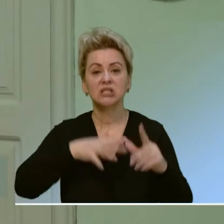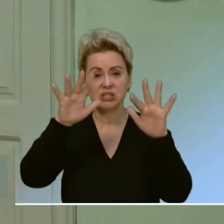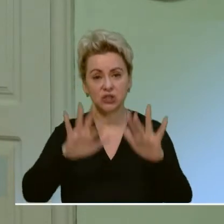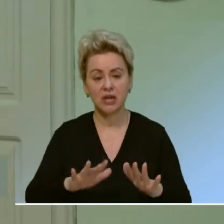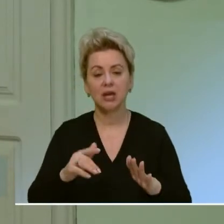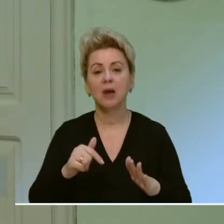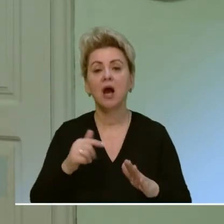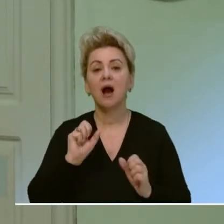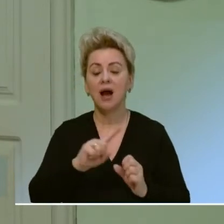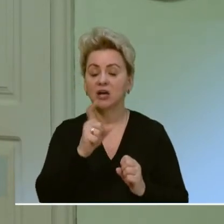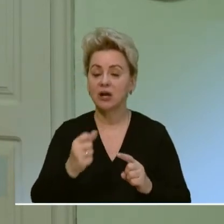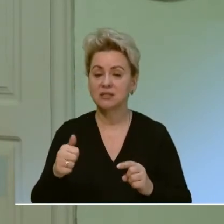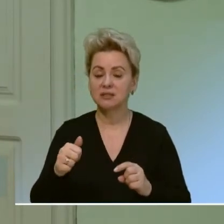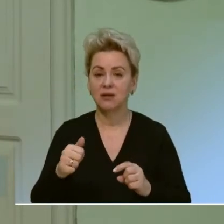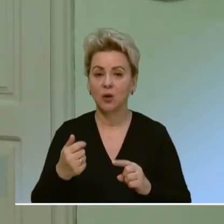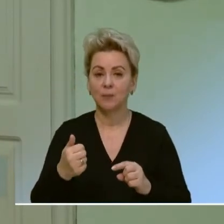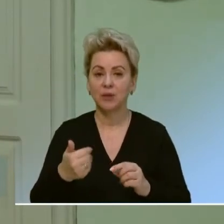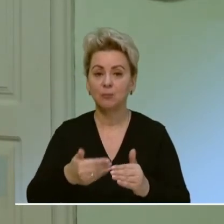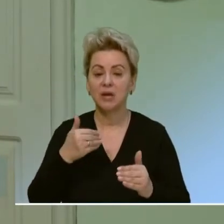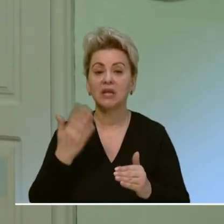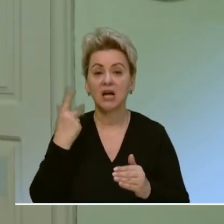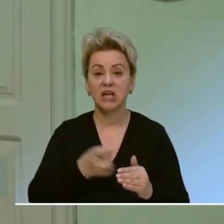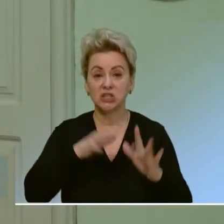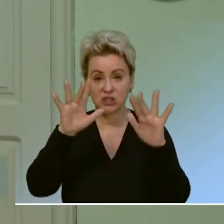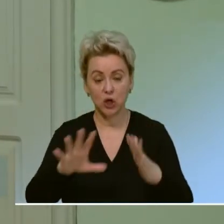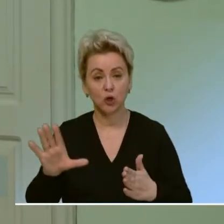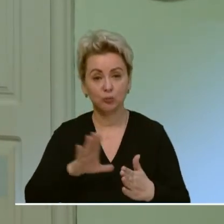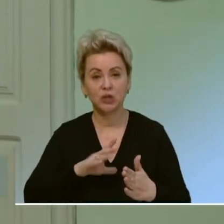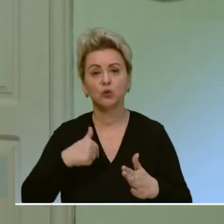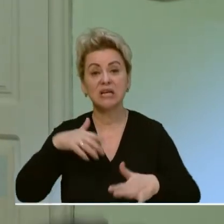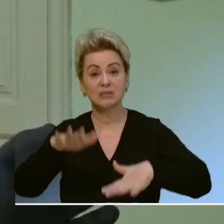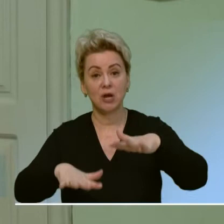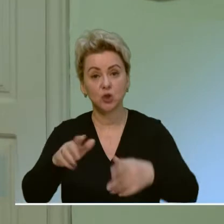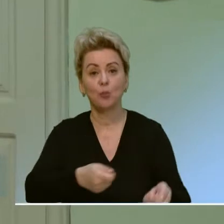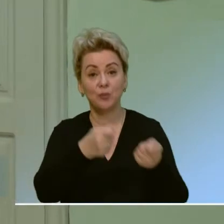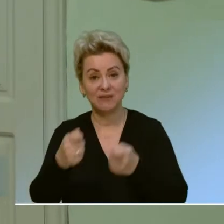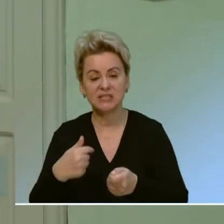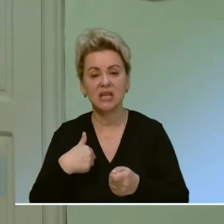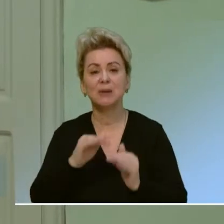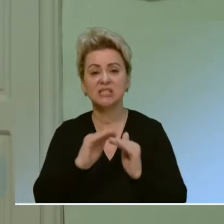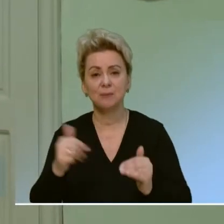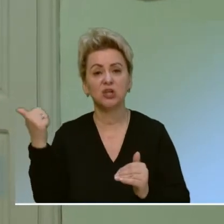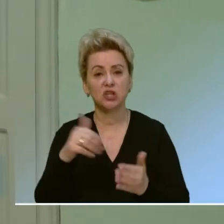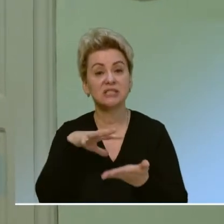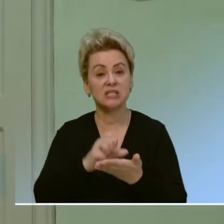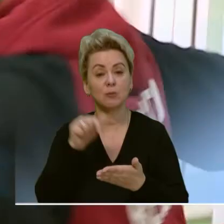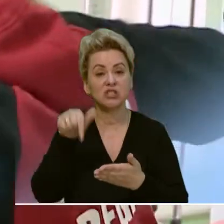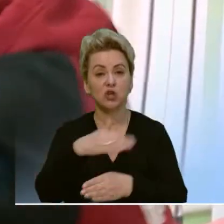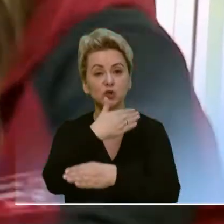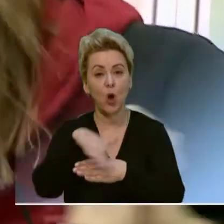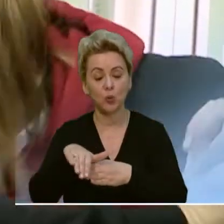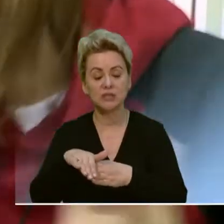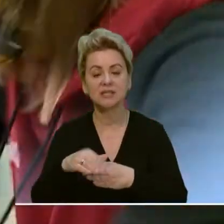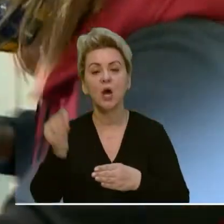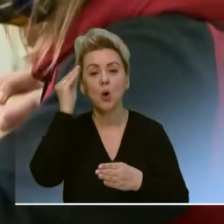пришли вовремя, как раз перед, когда выпал снег, к нам пришли снегоступы, и мы с ребятами неделю занимались здесь, на улице.